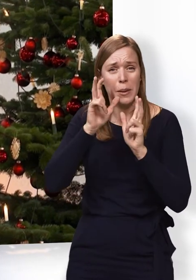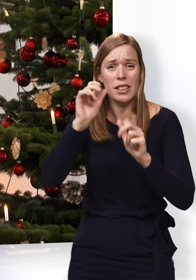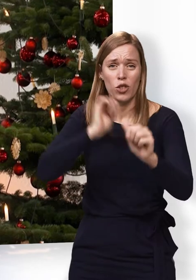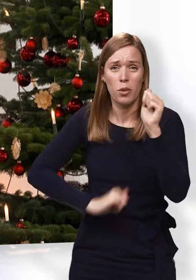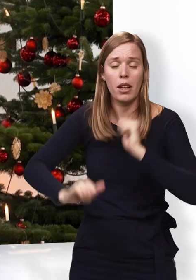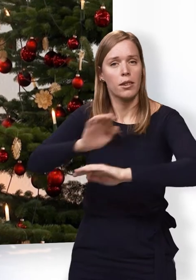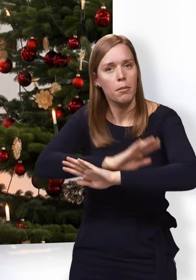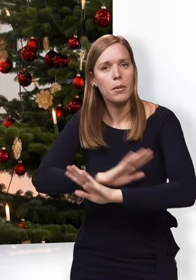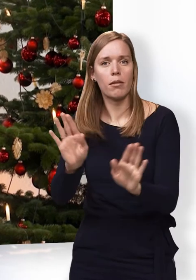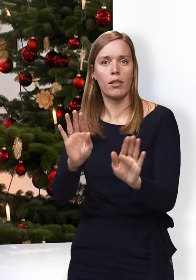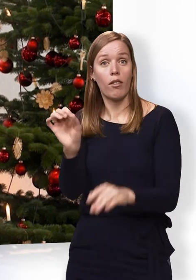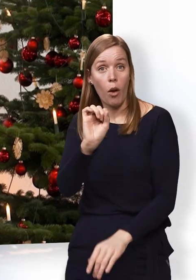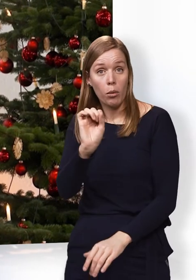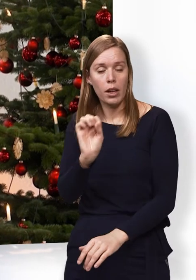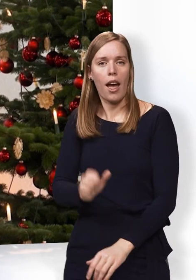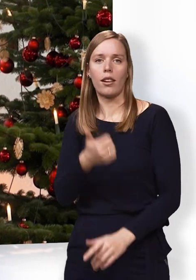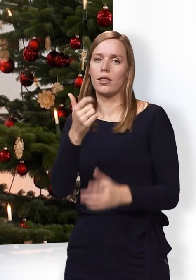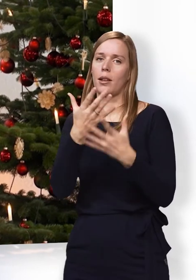denn das Erste ist vergangen.